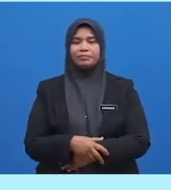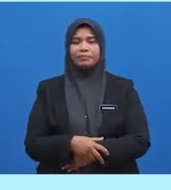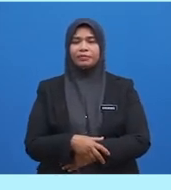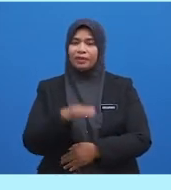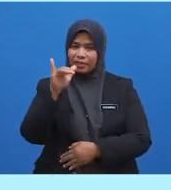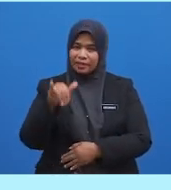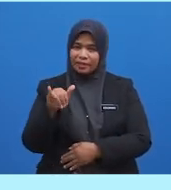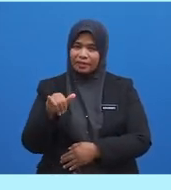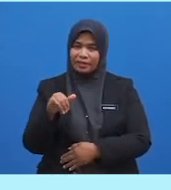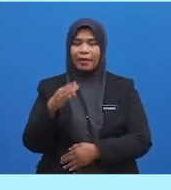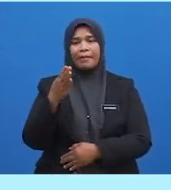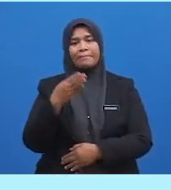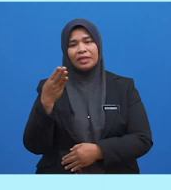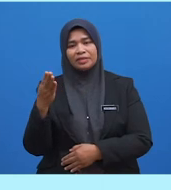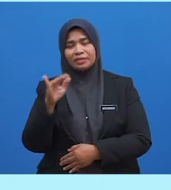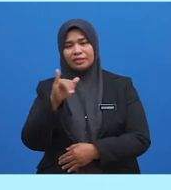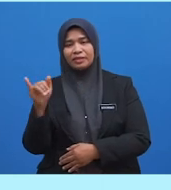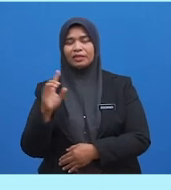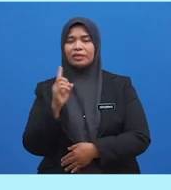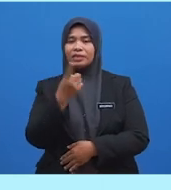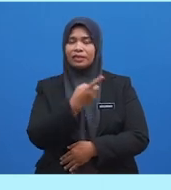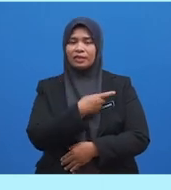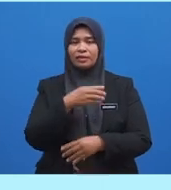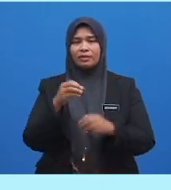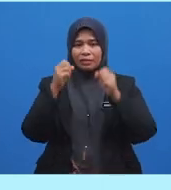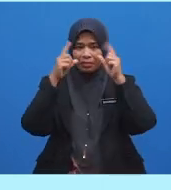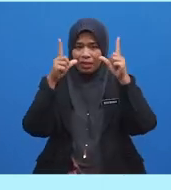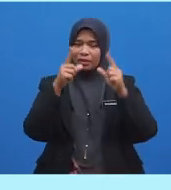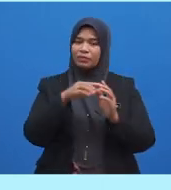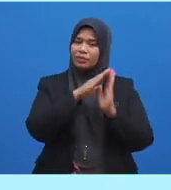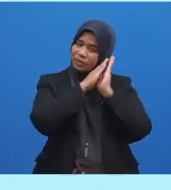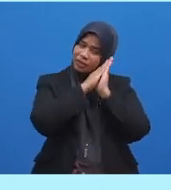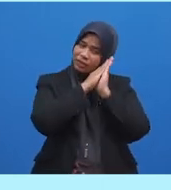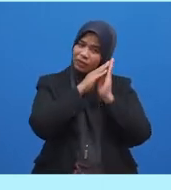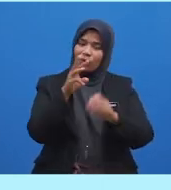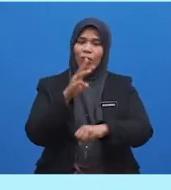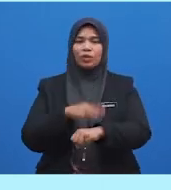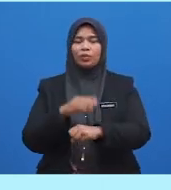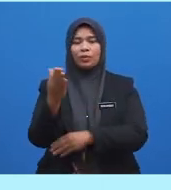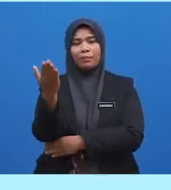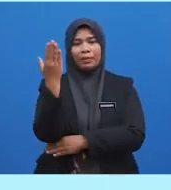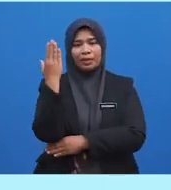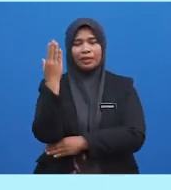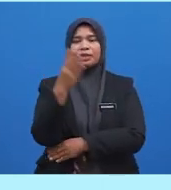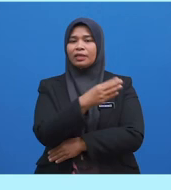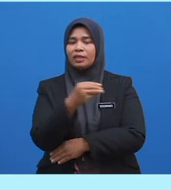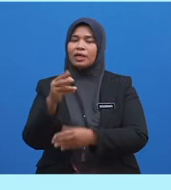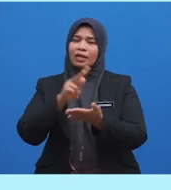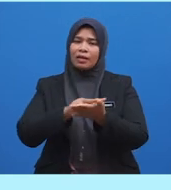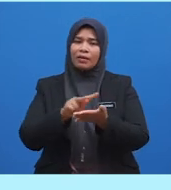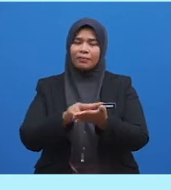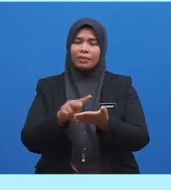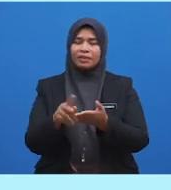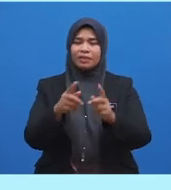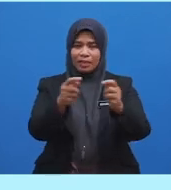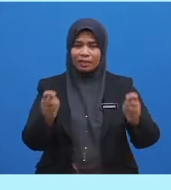Hai ye Biasanya kita bangun tidur di waktu pagi dan menggemaskan